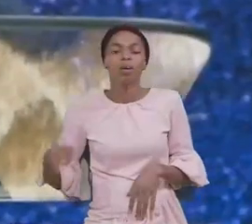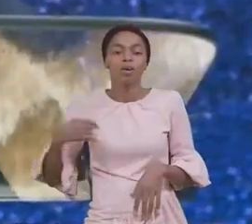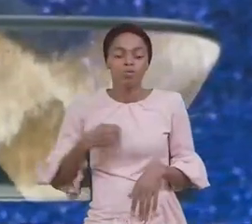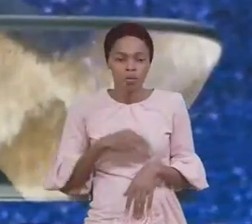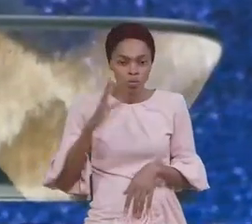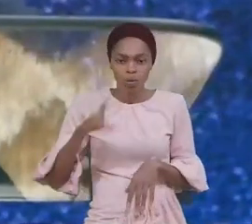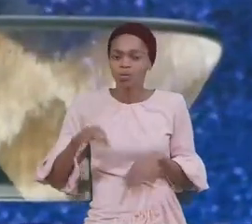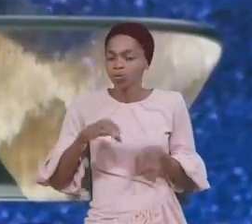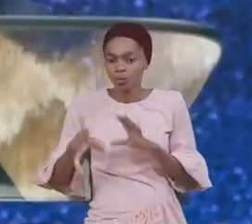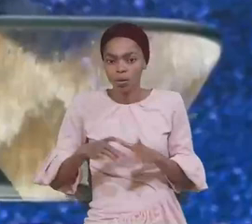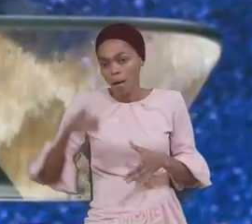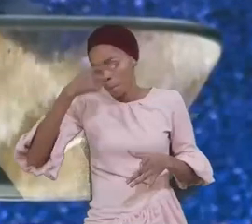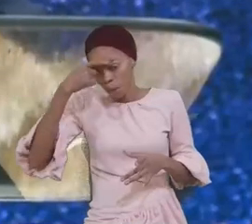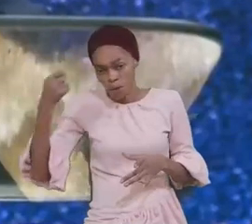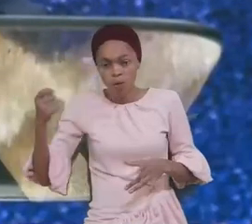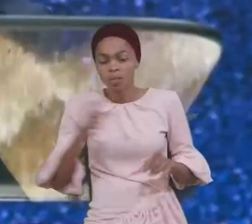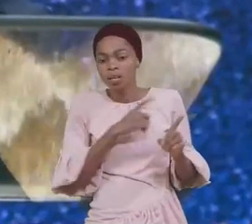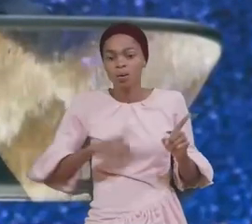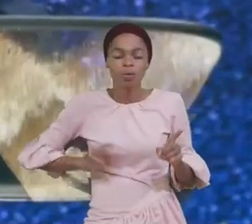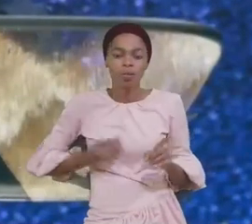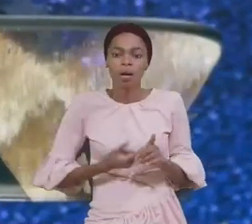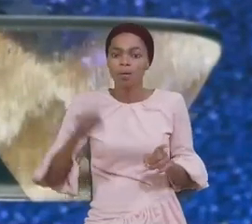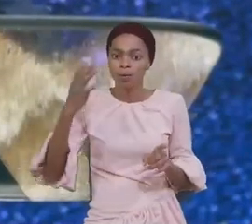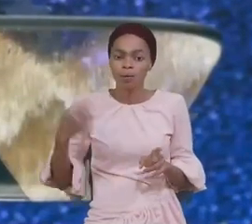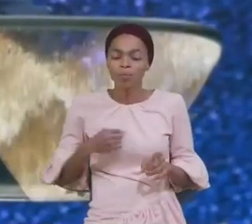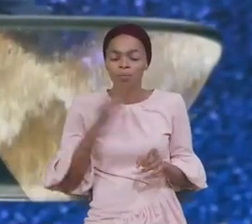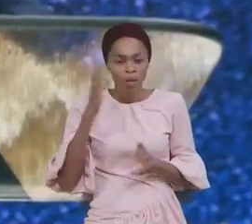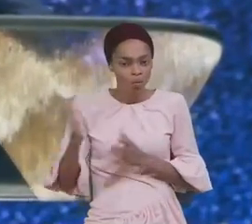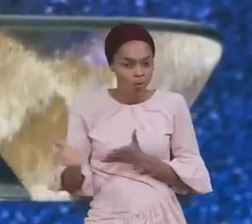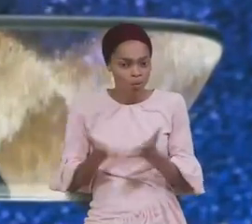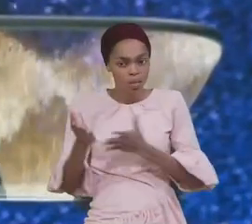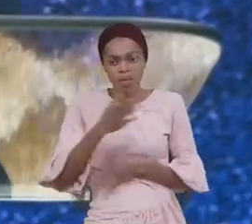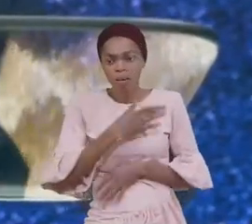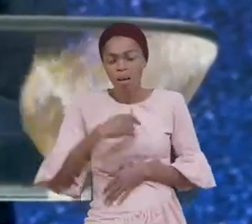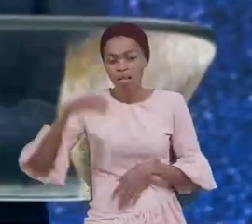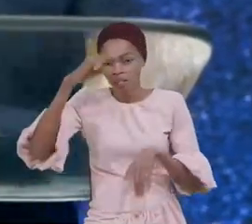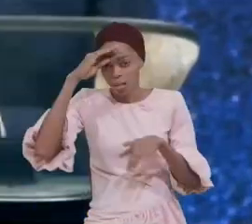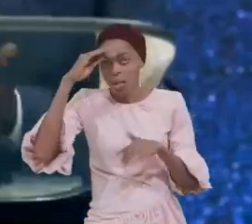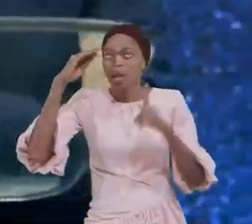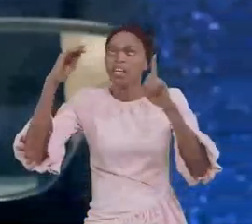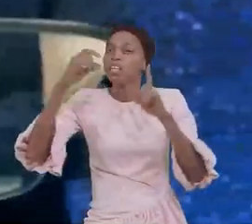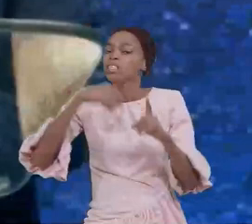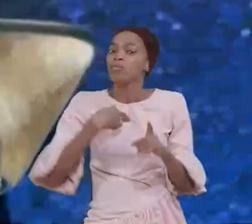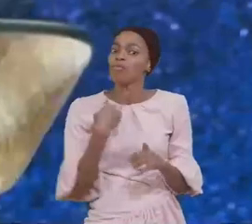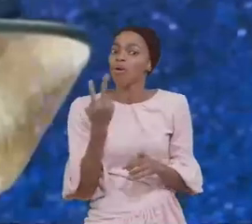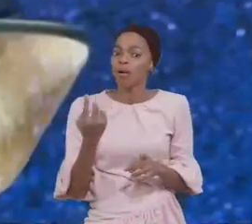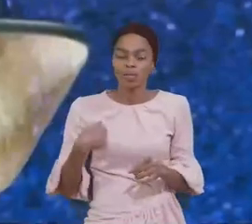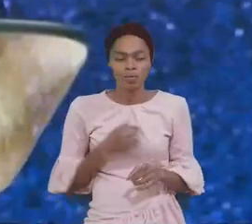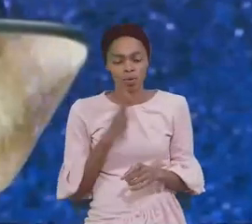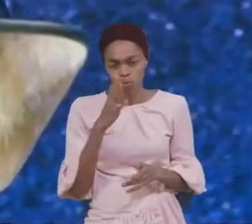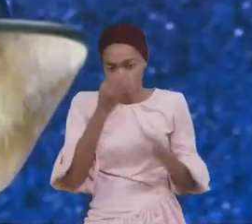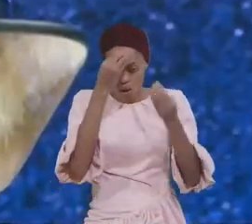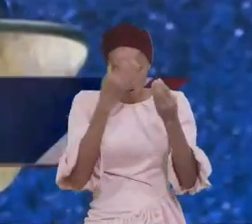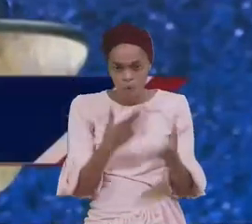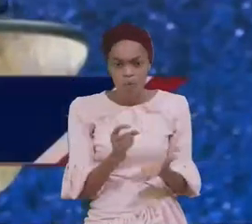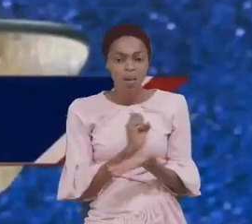servirons l'Éternel, notre Dieu, et nous obéirons à sa voix. Verset